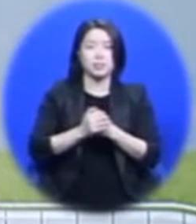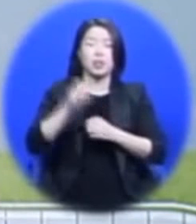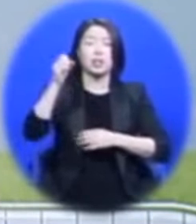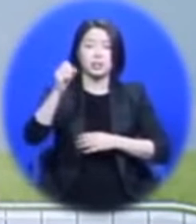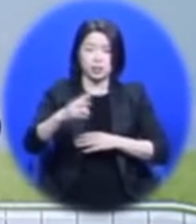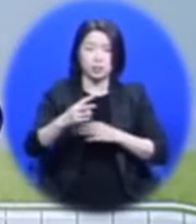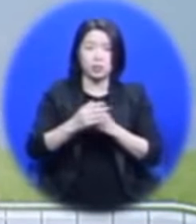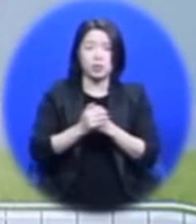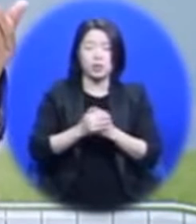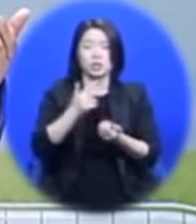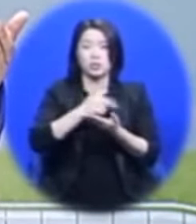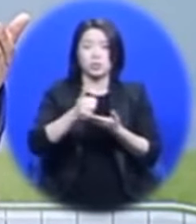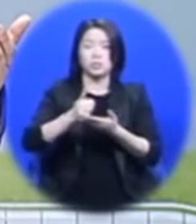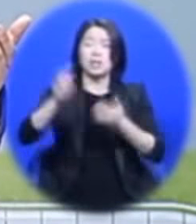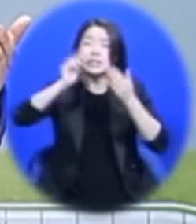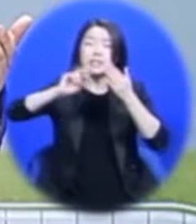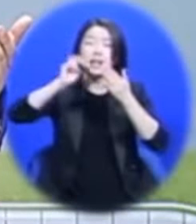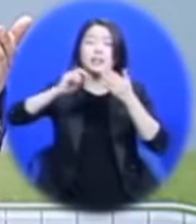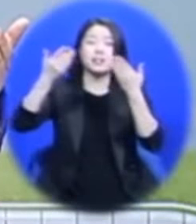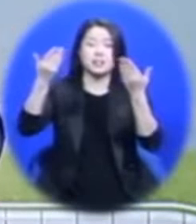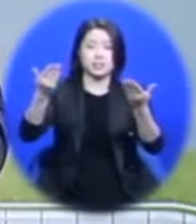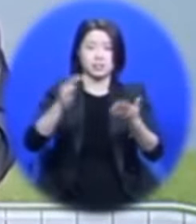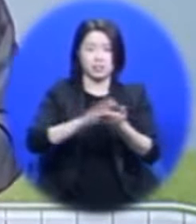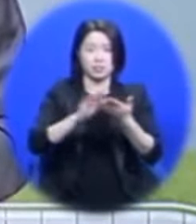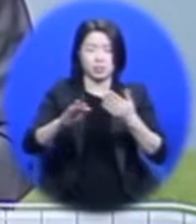그리고 주님을 찬양했어요.